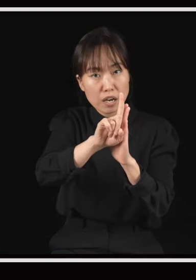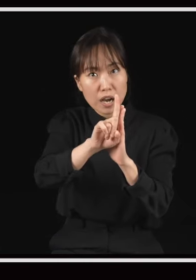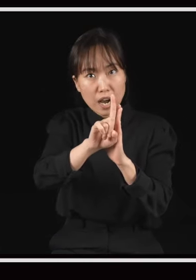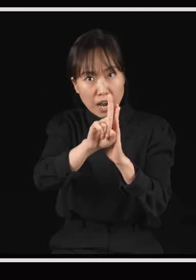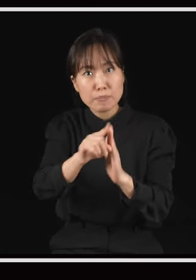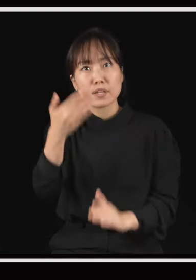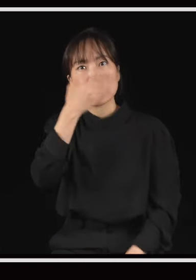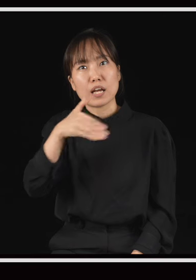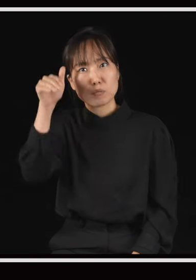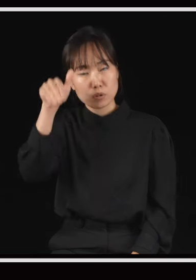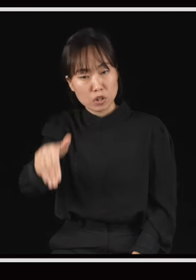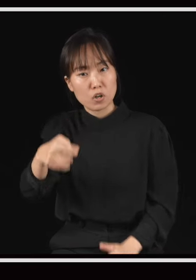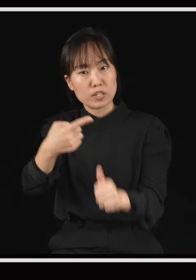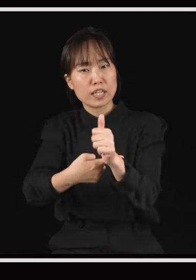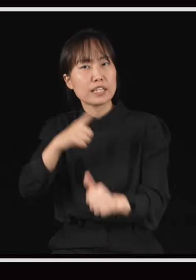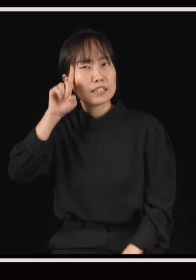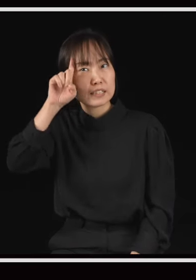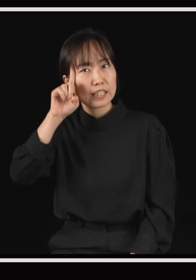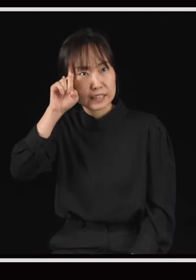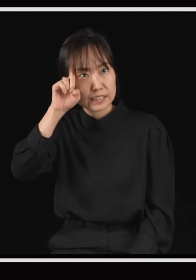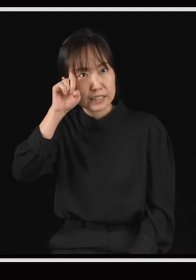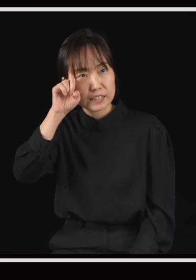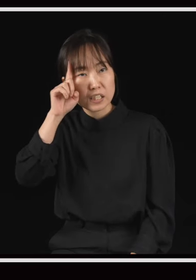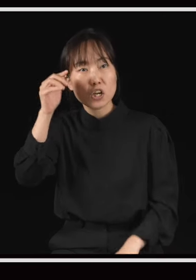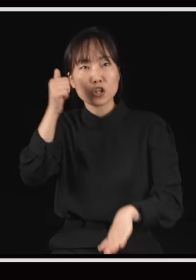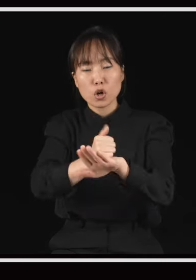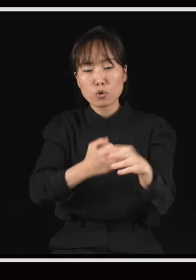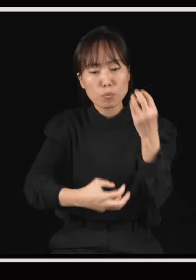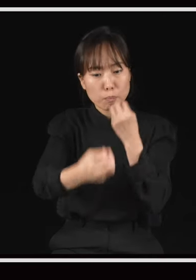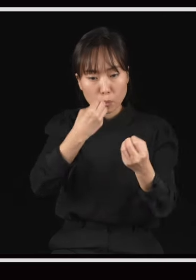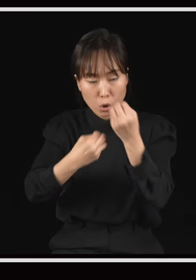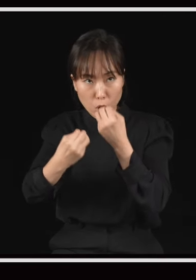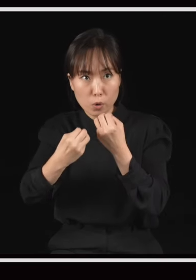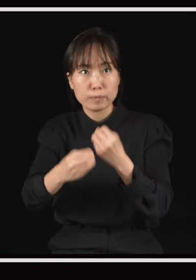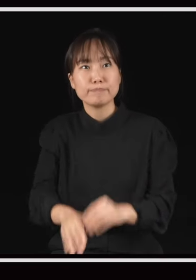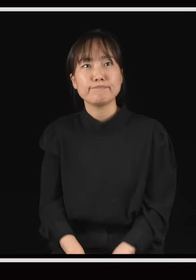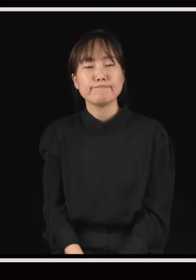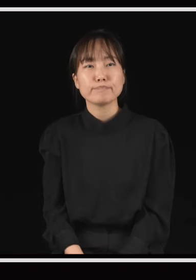식욕이 폭발합니다. 이게 가속노화 식사의 기본 원리예요.